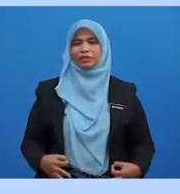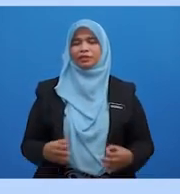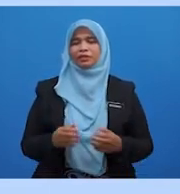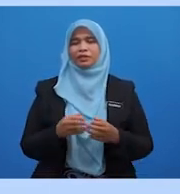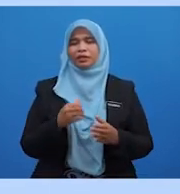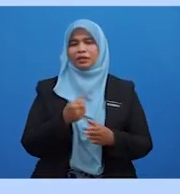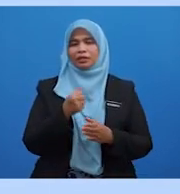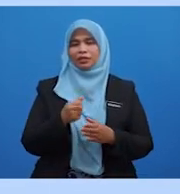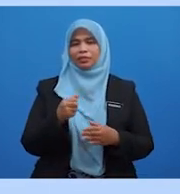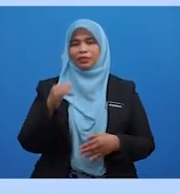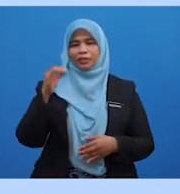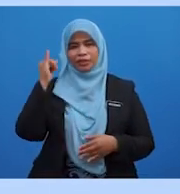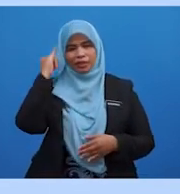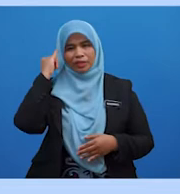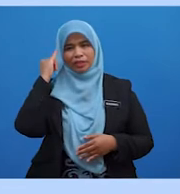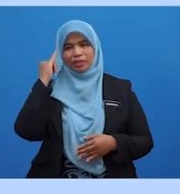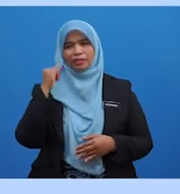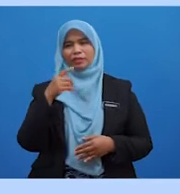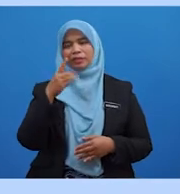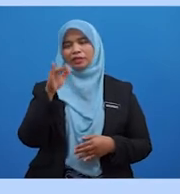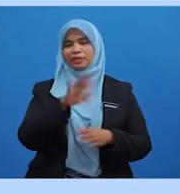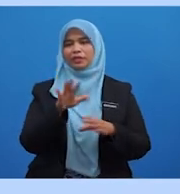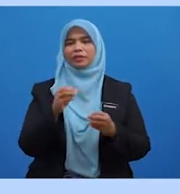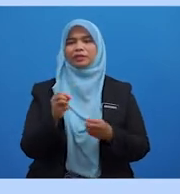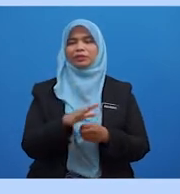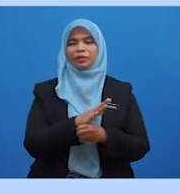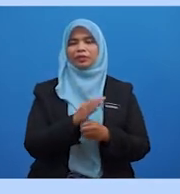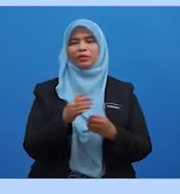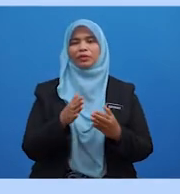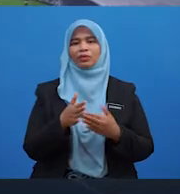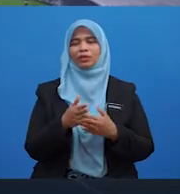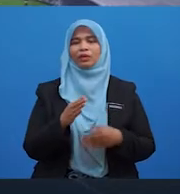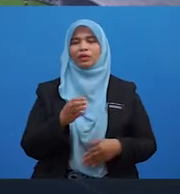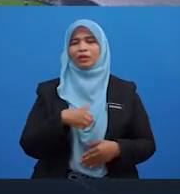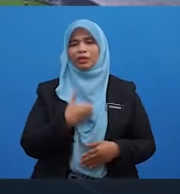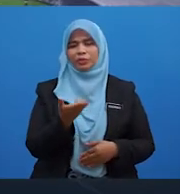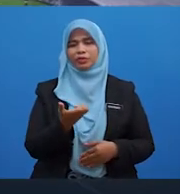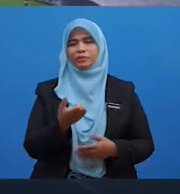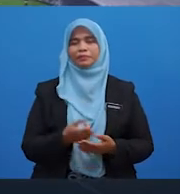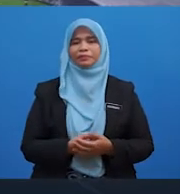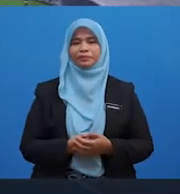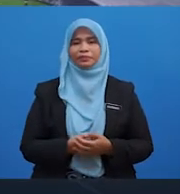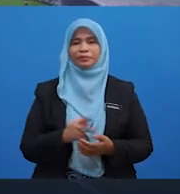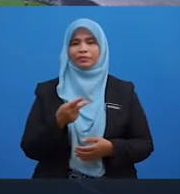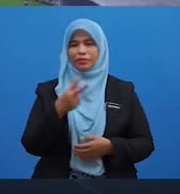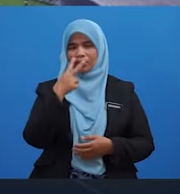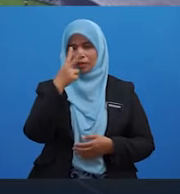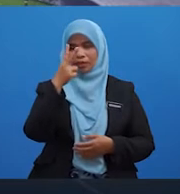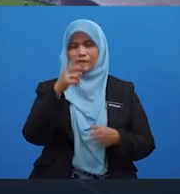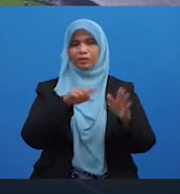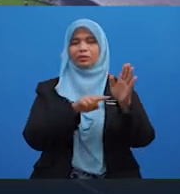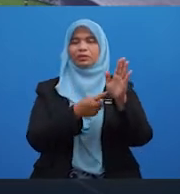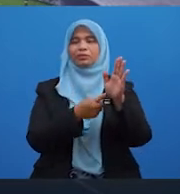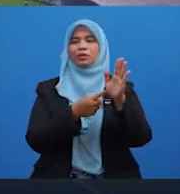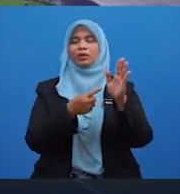secara perceptual yang tidak dipengaruhi oleh emosi. Baiklah pelajar, kita imbas semula apa yang